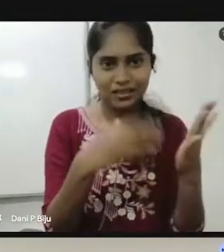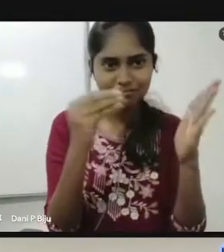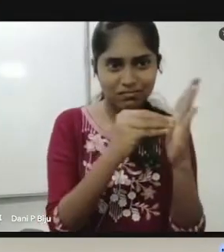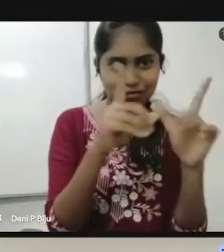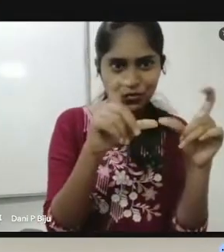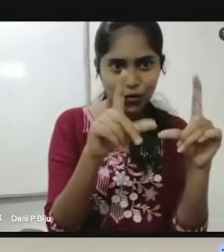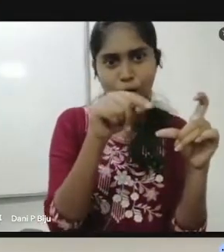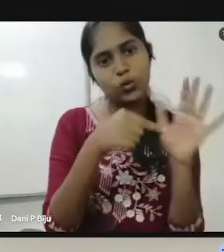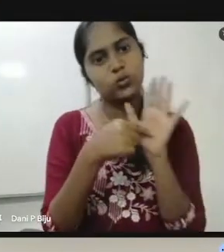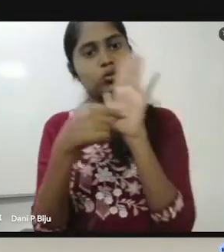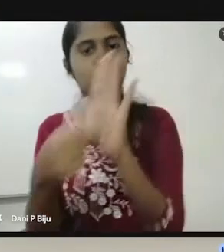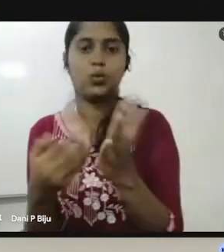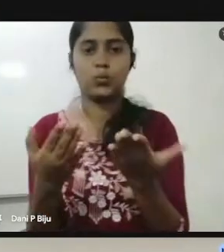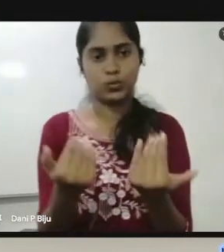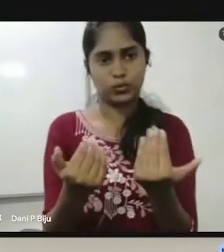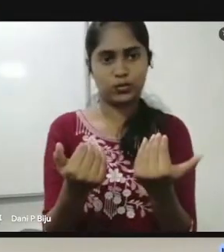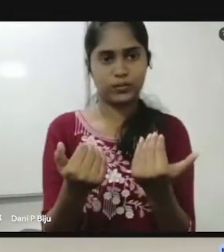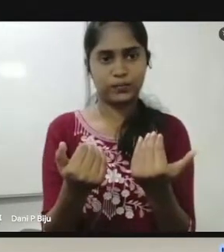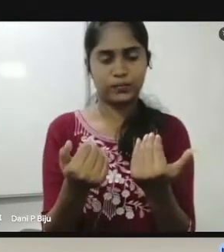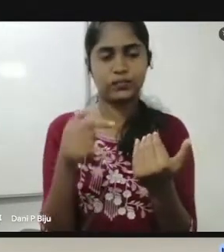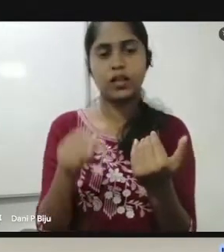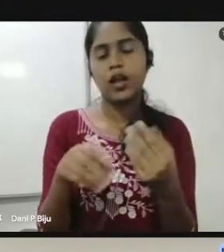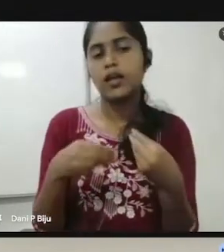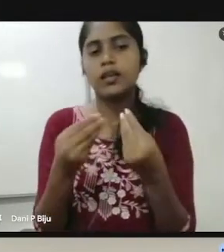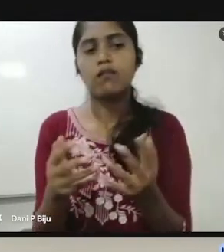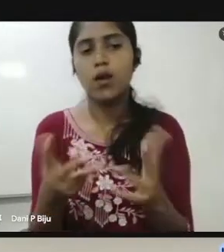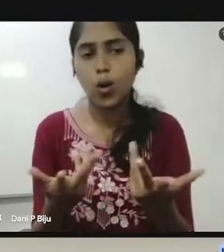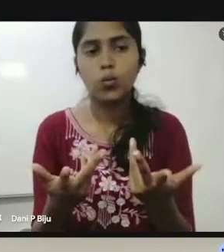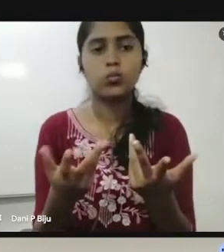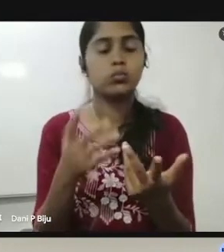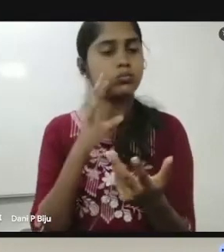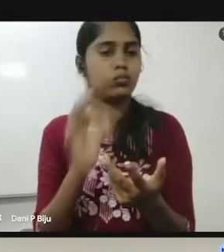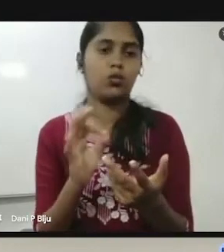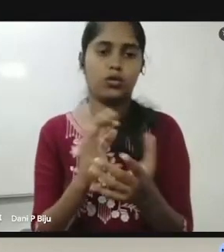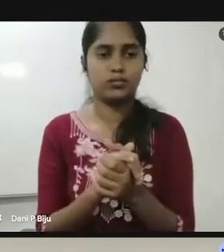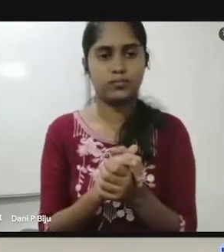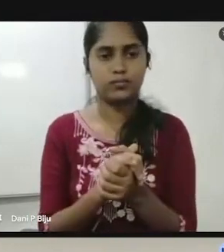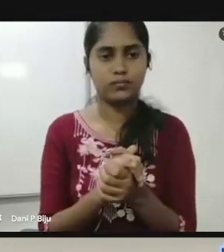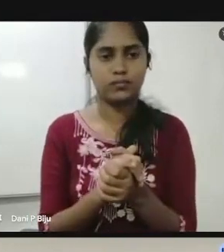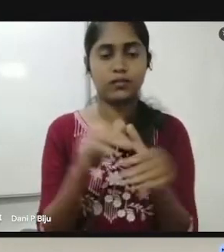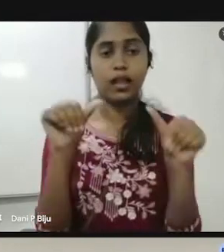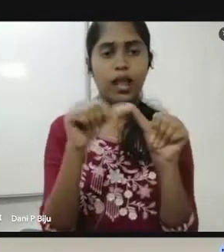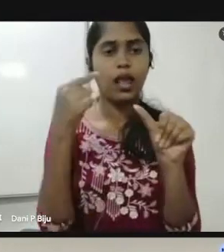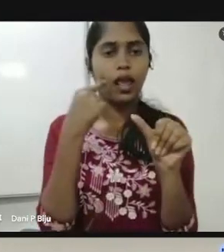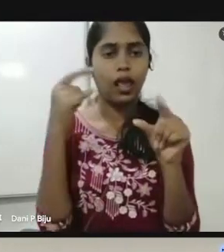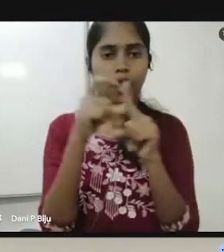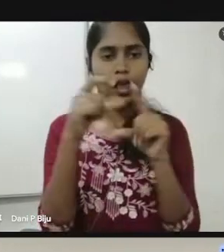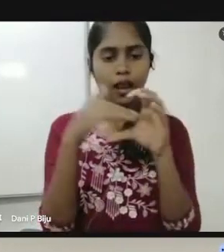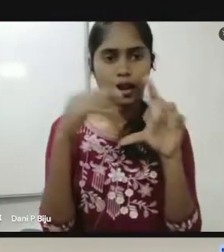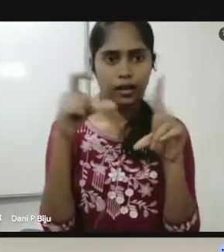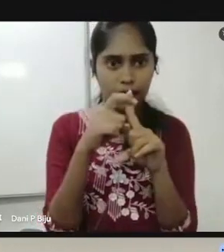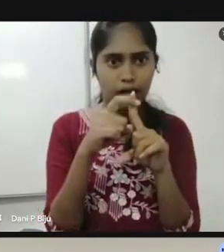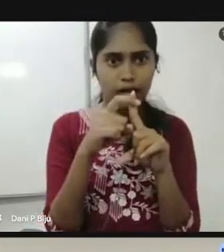സിസ്റ്റം ആകുന്നില്ല. അത് എങ്ങനെയാണ് കൊടുക്കുന്നത് എന്നുള്ളതാണ് കൂടുതൽ ഇമ്പോർട്ടന്റ്. ഇതിപ്പം നമ്മൾ കൂടുതലും എയ്ഡഡ് AAC പറ്റിയാണ് സംസാരിക്കുന്നത്.